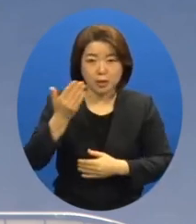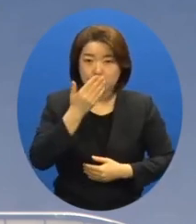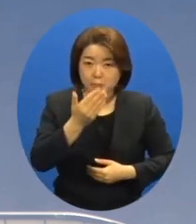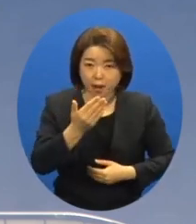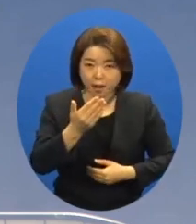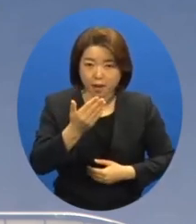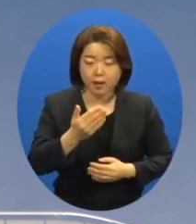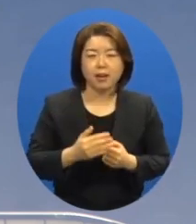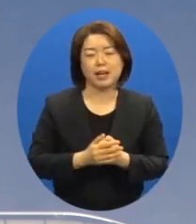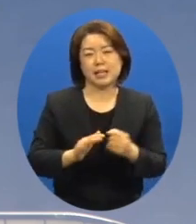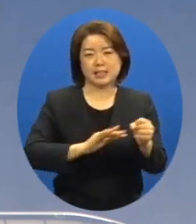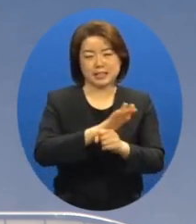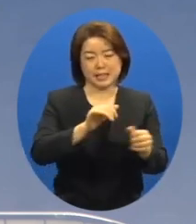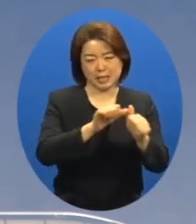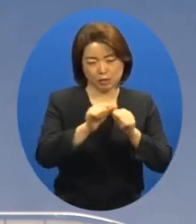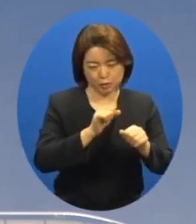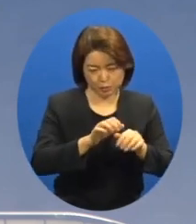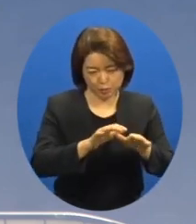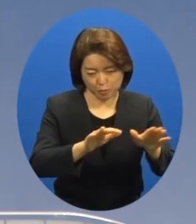사랑으로 소문나자고 서로